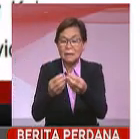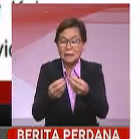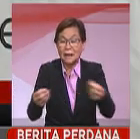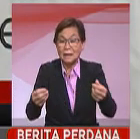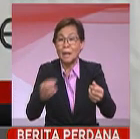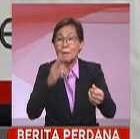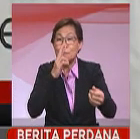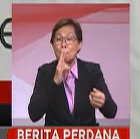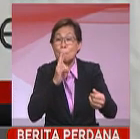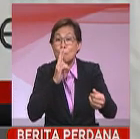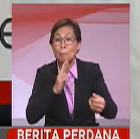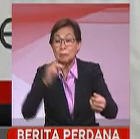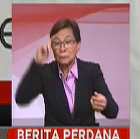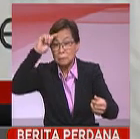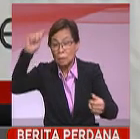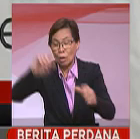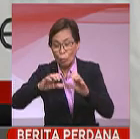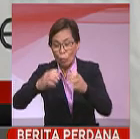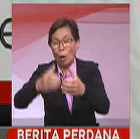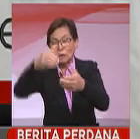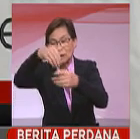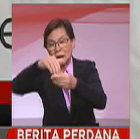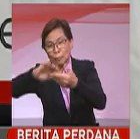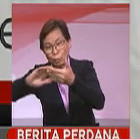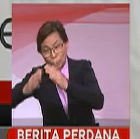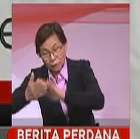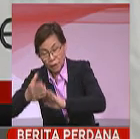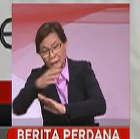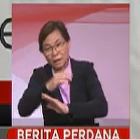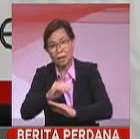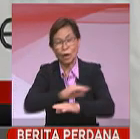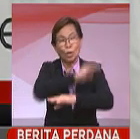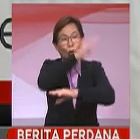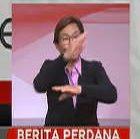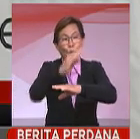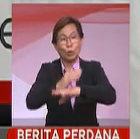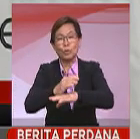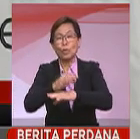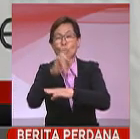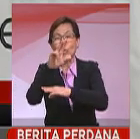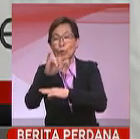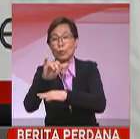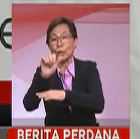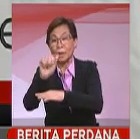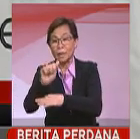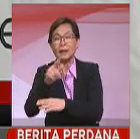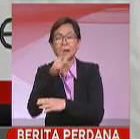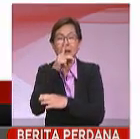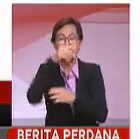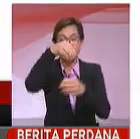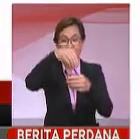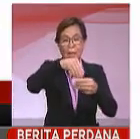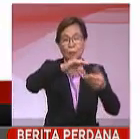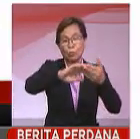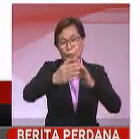Merah di Terengganu ialah kluster dalam komuniti, dan kluster Gunung Raya di Kedah juga di komuniti.